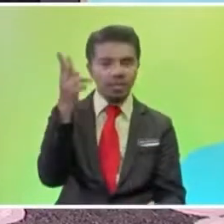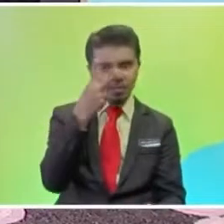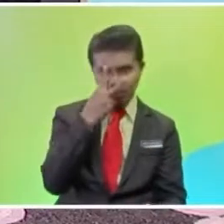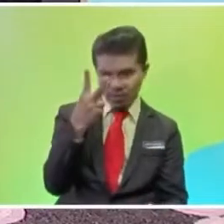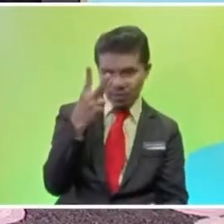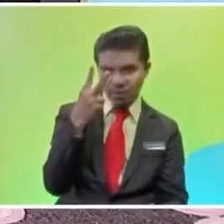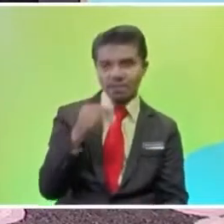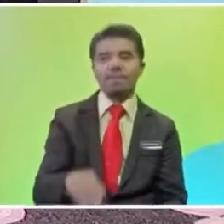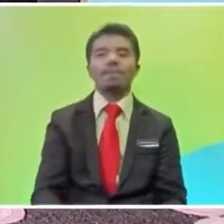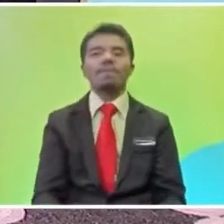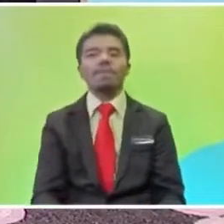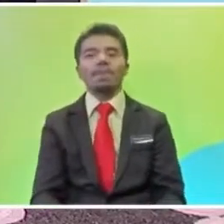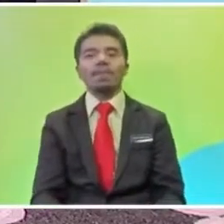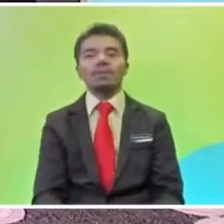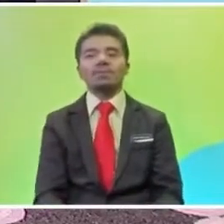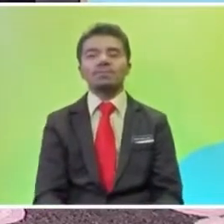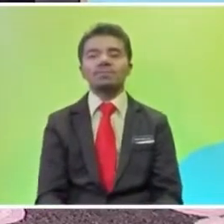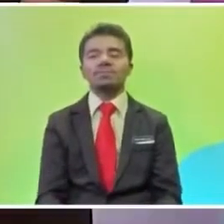instruksinya silakan seterusnya